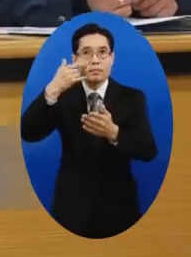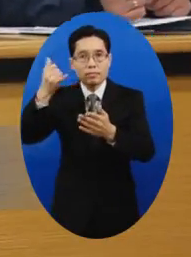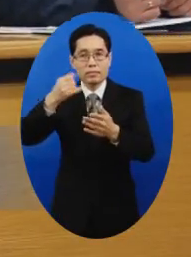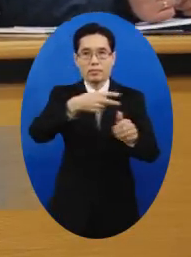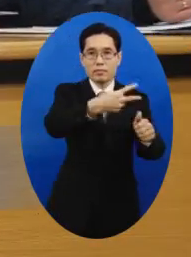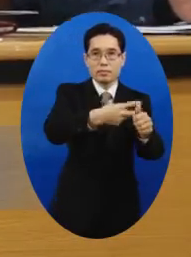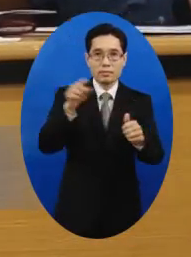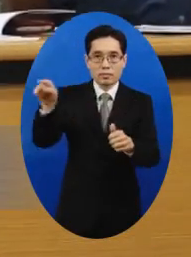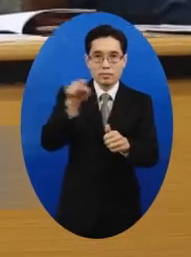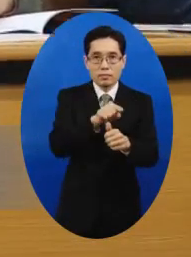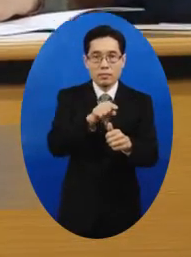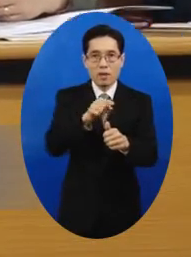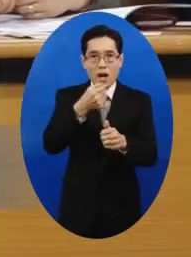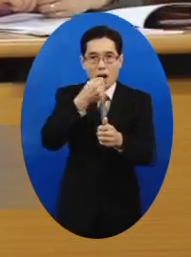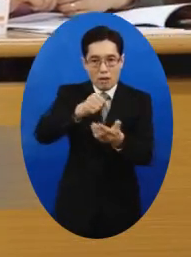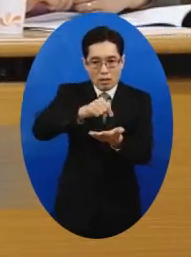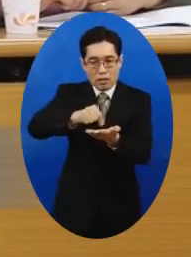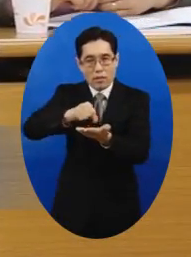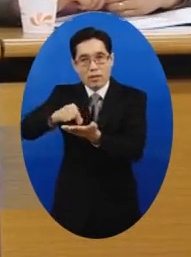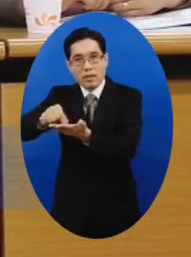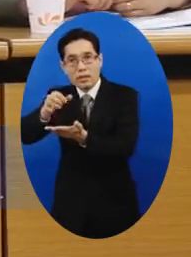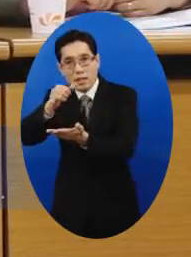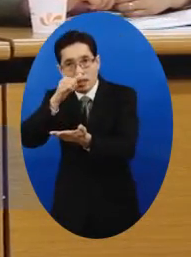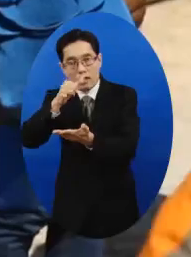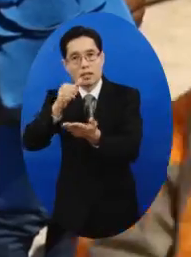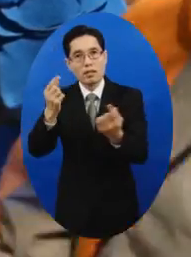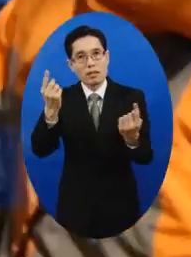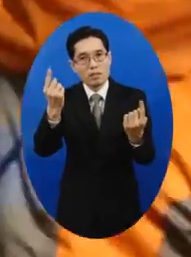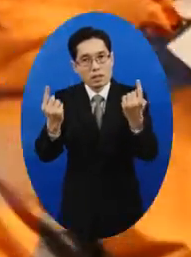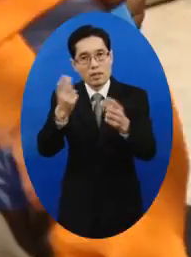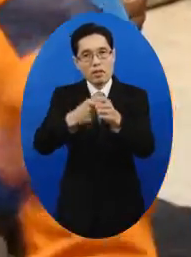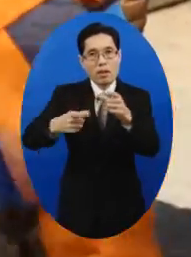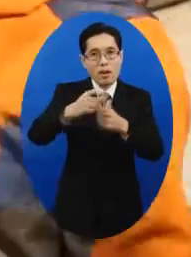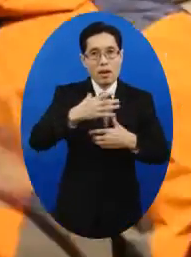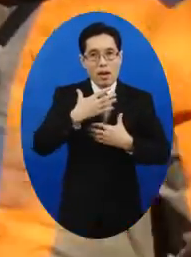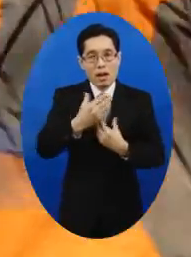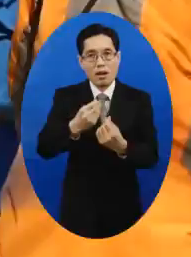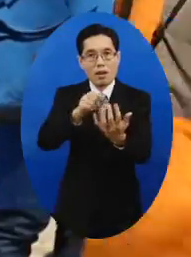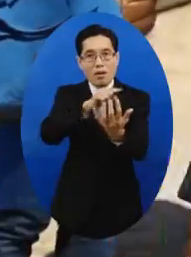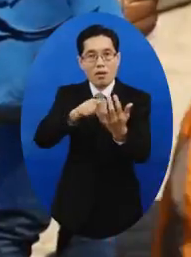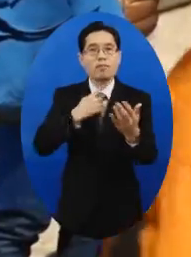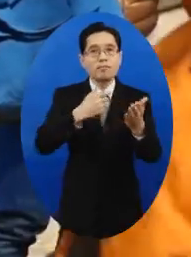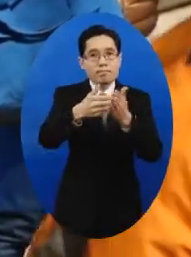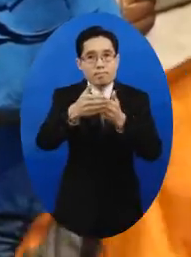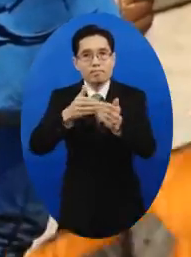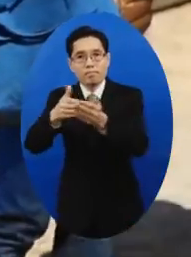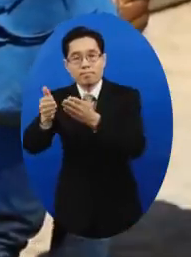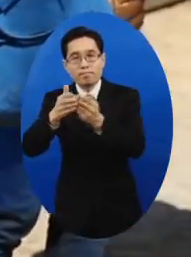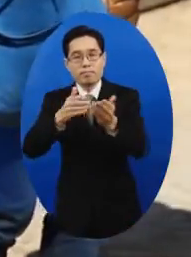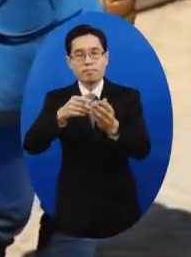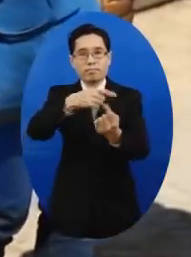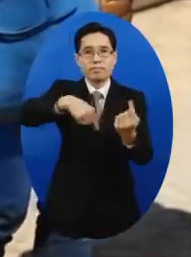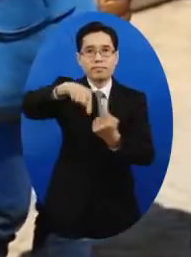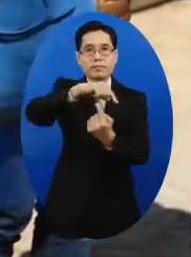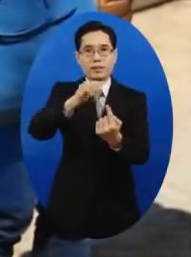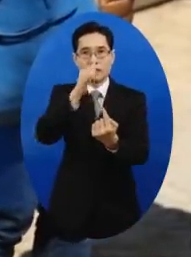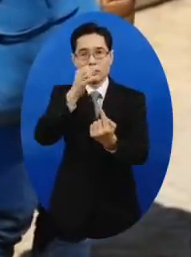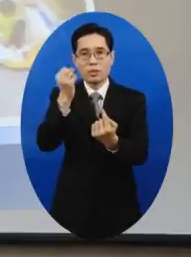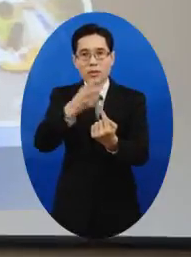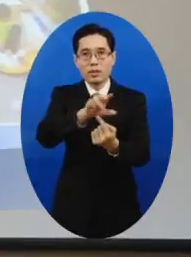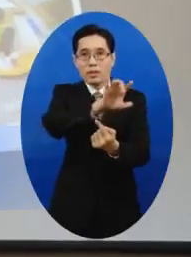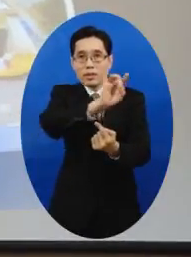교사를 대상으로 설문조사를 실시해 보다 안전하고 교육적인 체험프로그램을 운영해 나갈 뿐 아니라